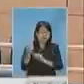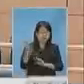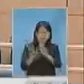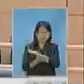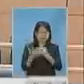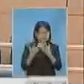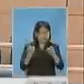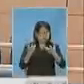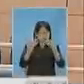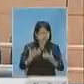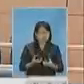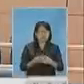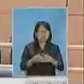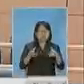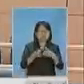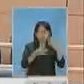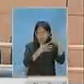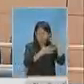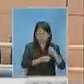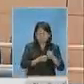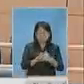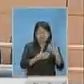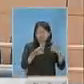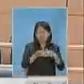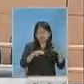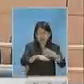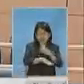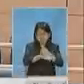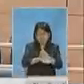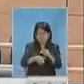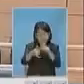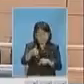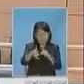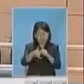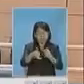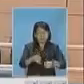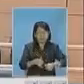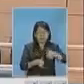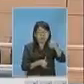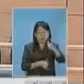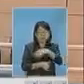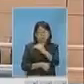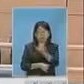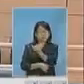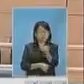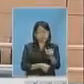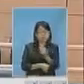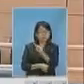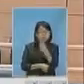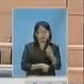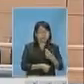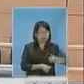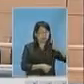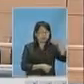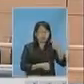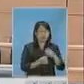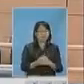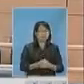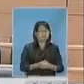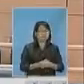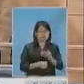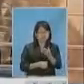แล้วนี่คือสิ่งที่พรรคการเมืองหนึ่งนักการเมืองคนหนึ่งได้ไปจากความขัดแย้งของประเทศไทยครับเดี๋ยวนะฮคุณ